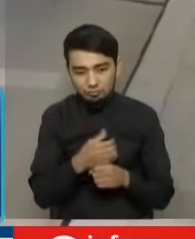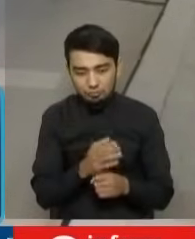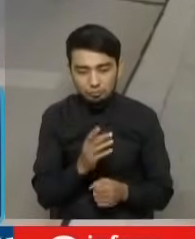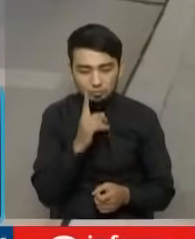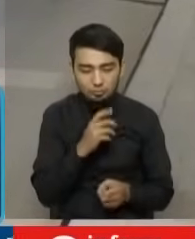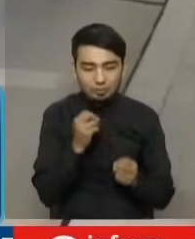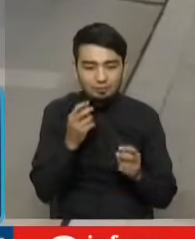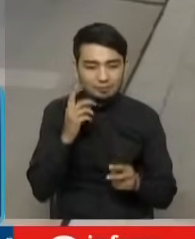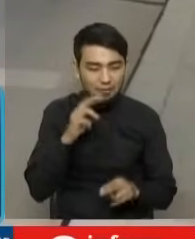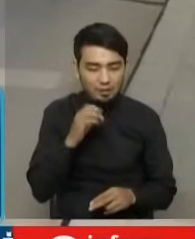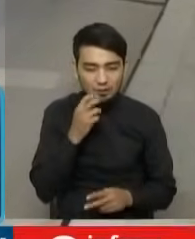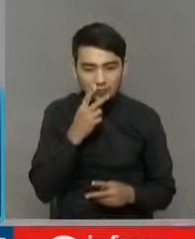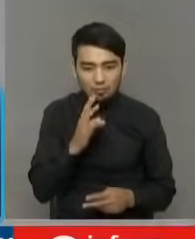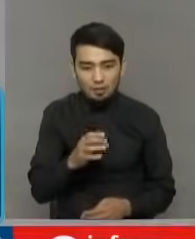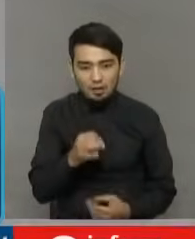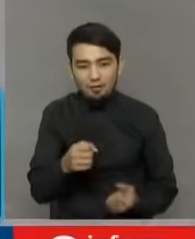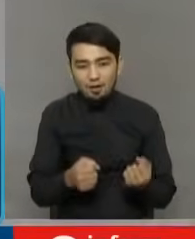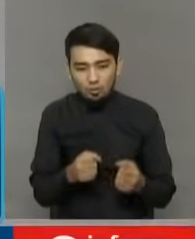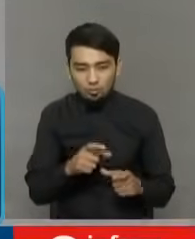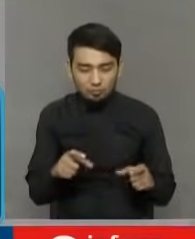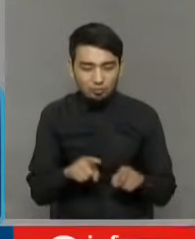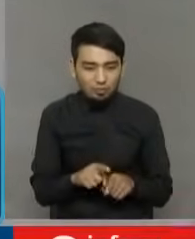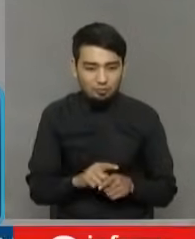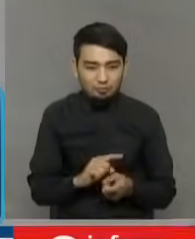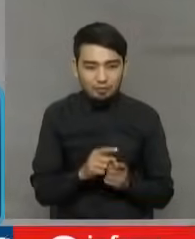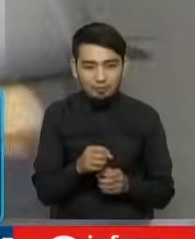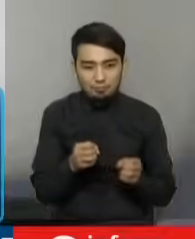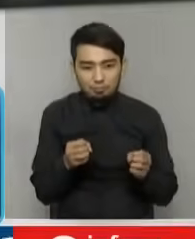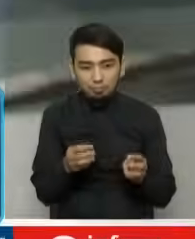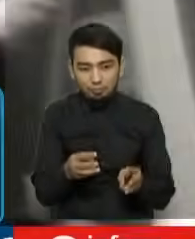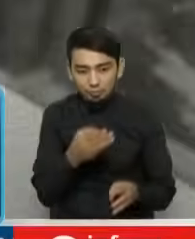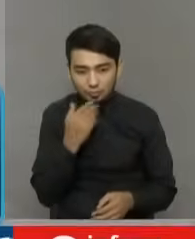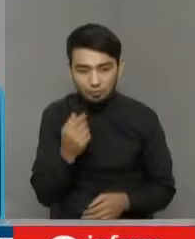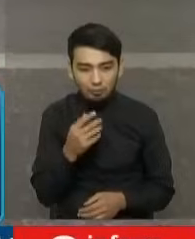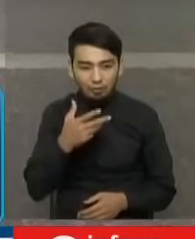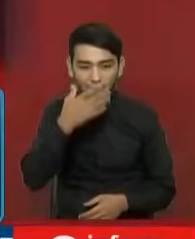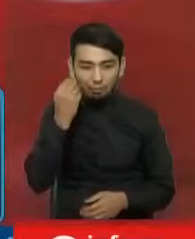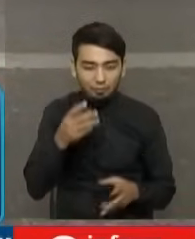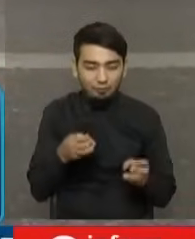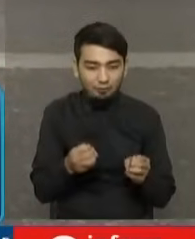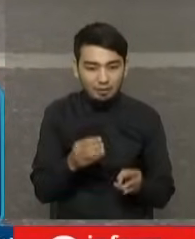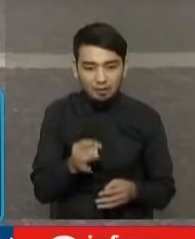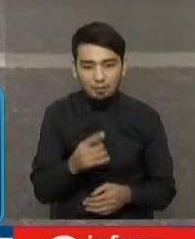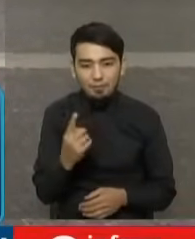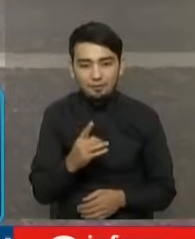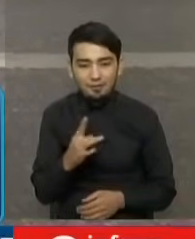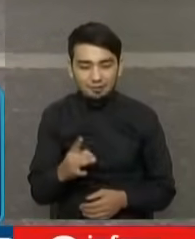приятные поправки для водителей. Теперь, если забыл включить ближний свет, то на первый раз обойдутся предупреждением.